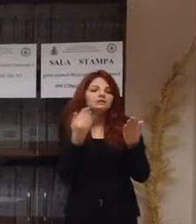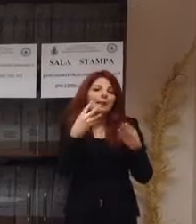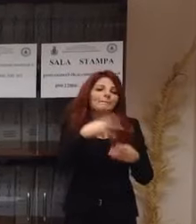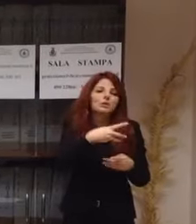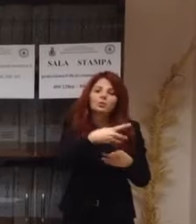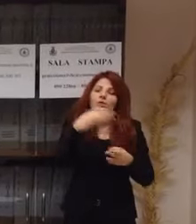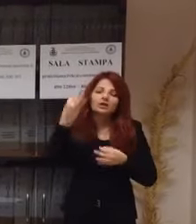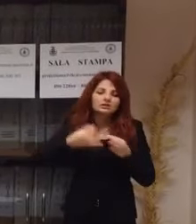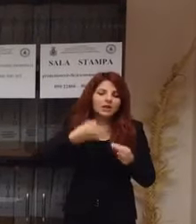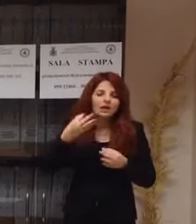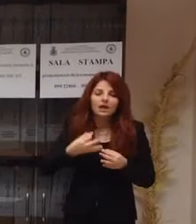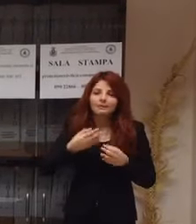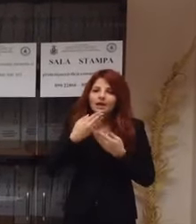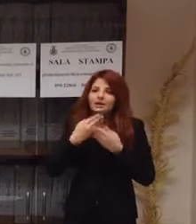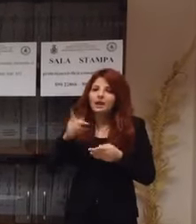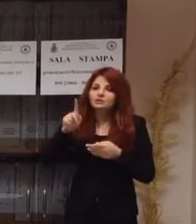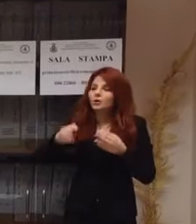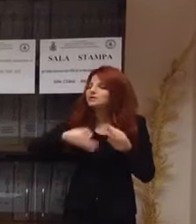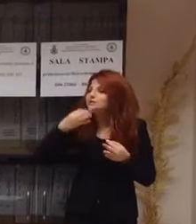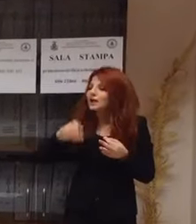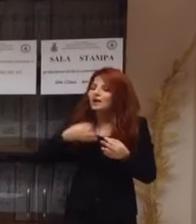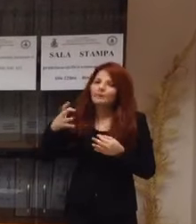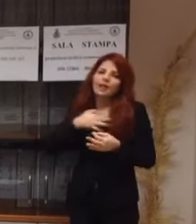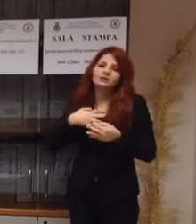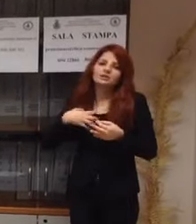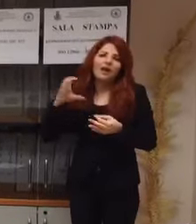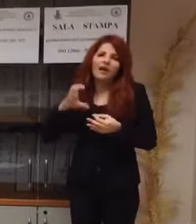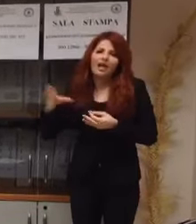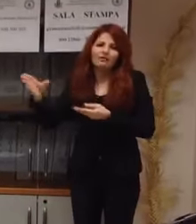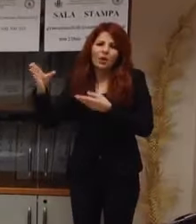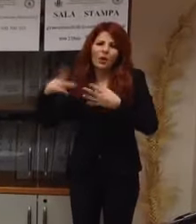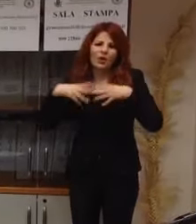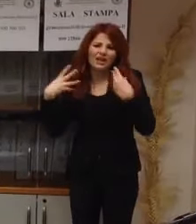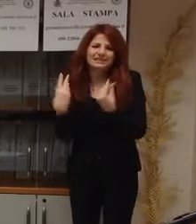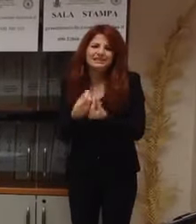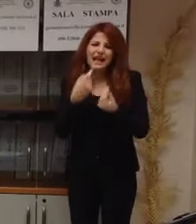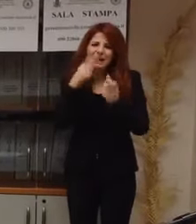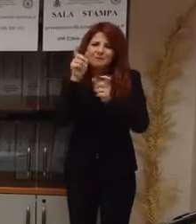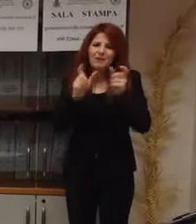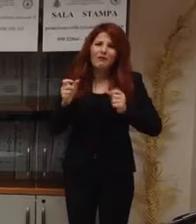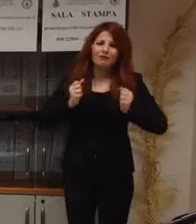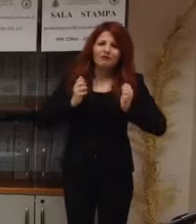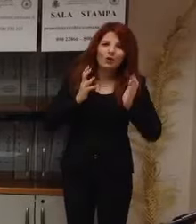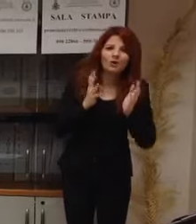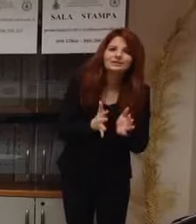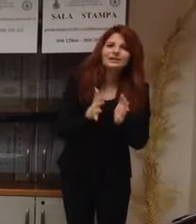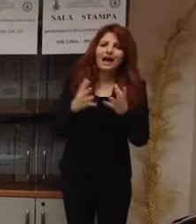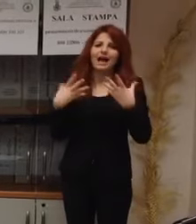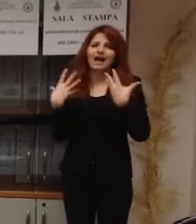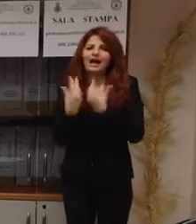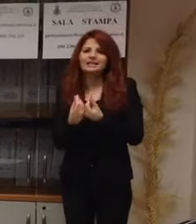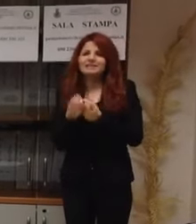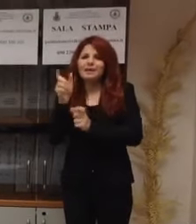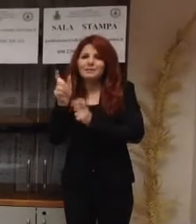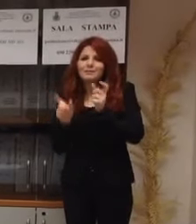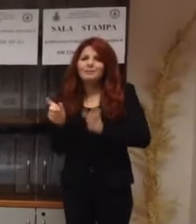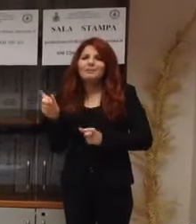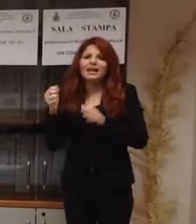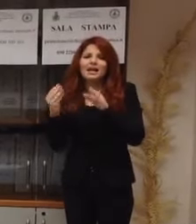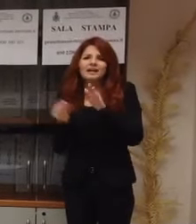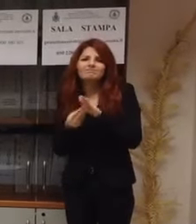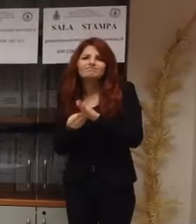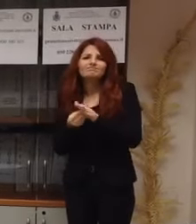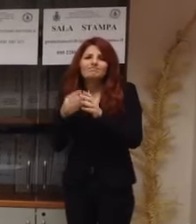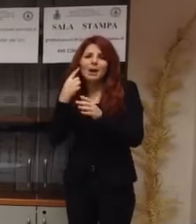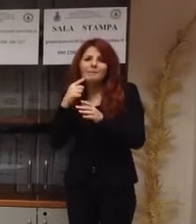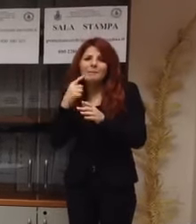l'assessore Calafiore, che ovviamente con tutti i volontari, con tutti i funzionari, con Messina Social City, con tutti coloro